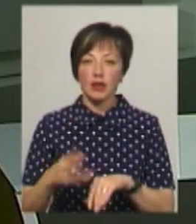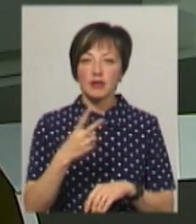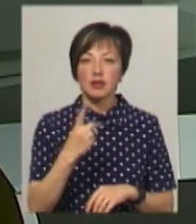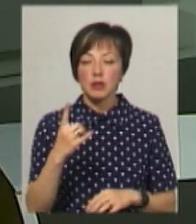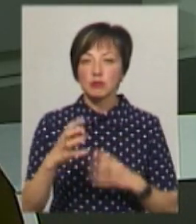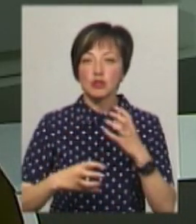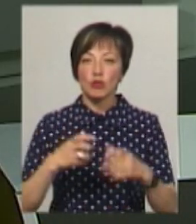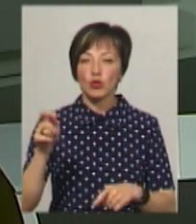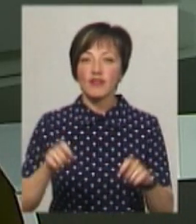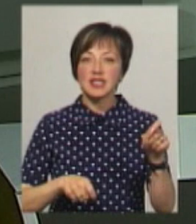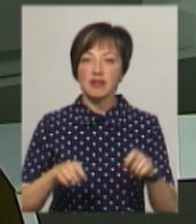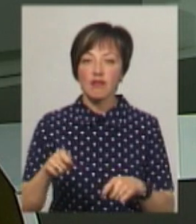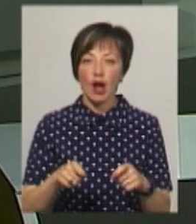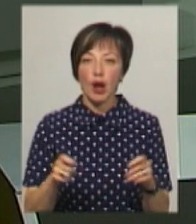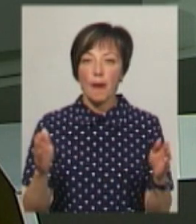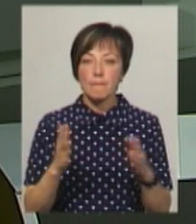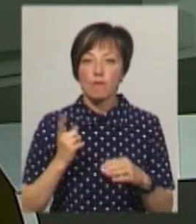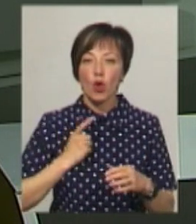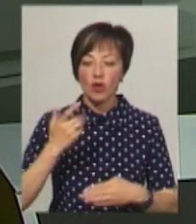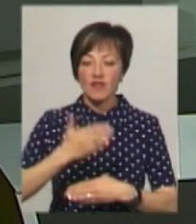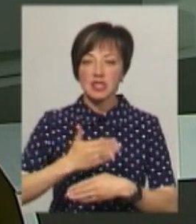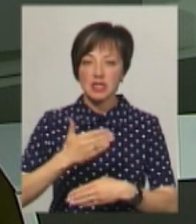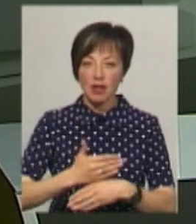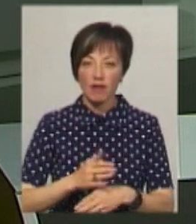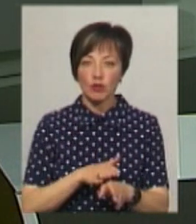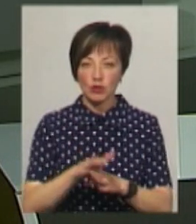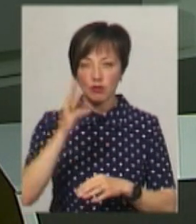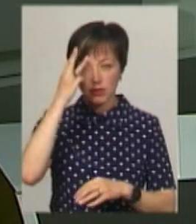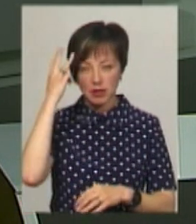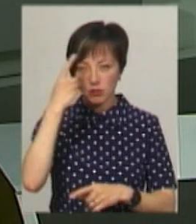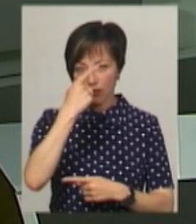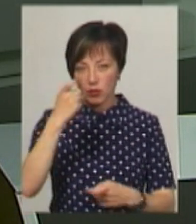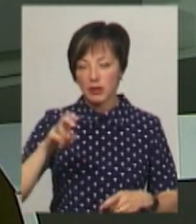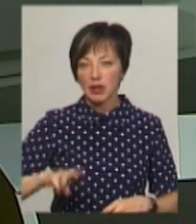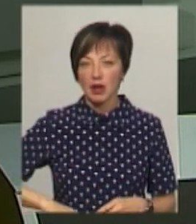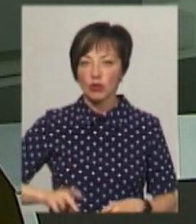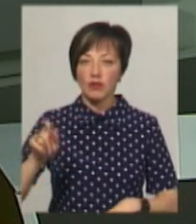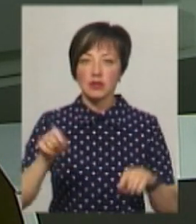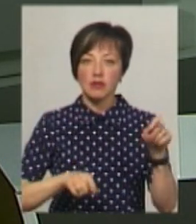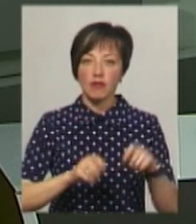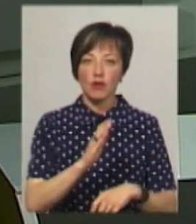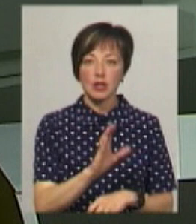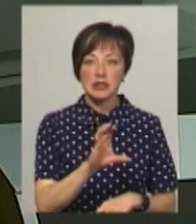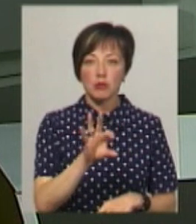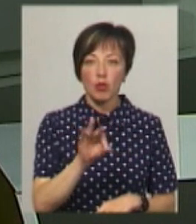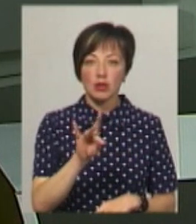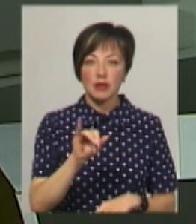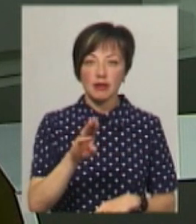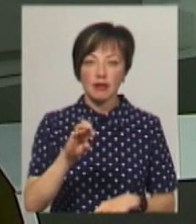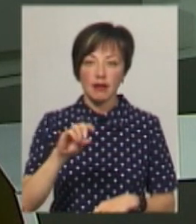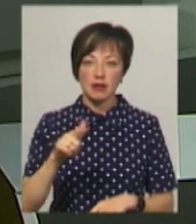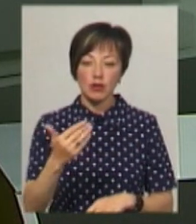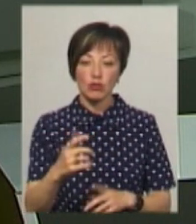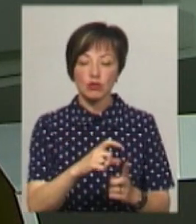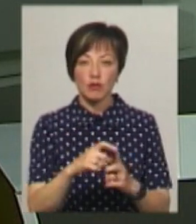21-й міжнародний фестиваль моновистав «Відлуння» відбудеться у Хмельницькому. Про це повідомив директор фестивалю Володимир Смотритель. За його